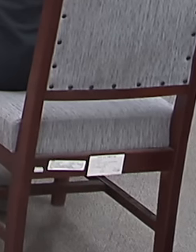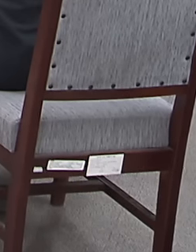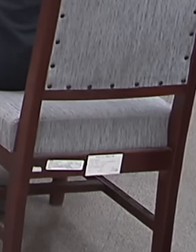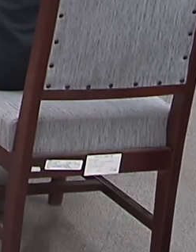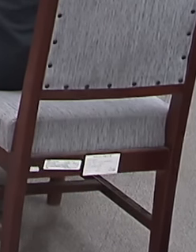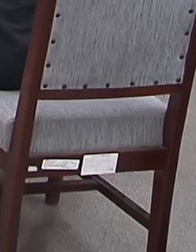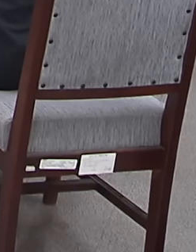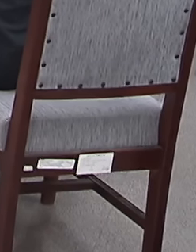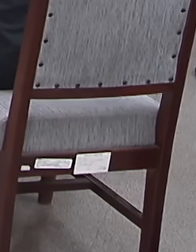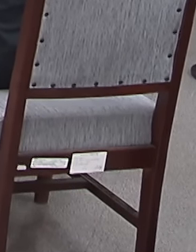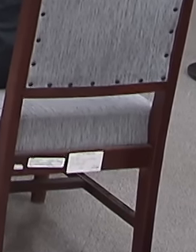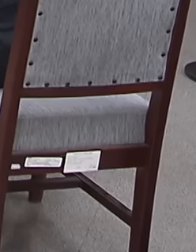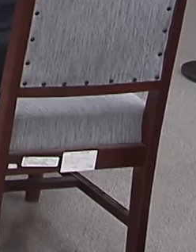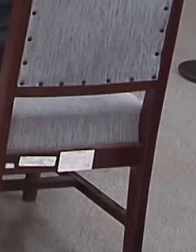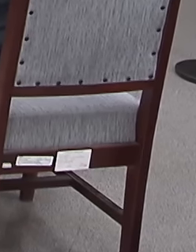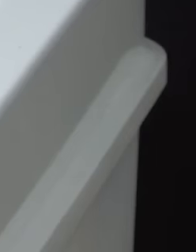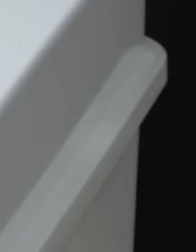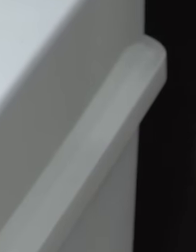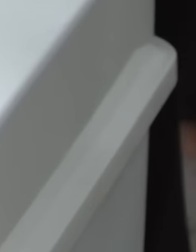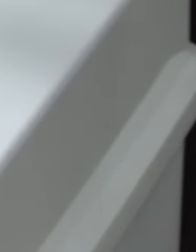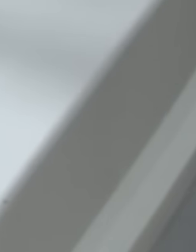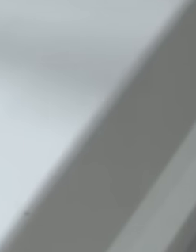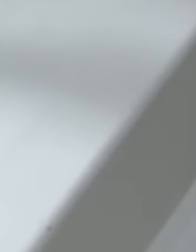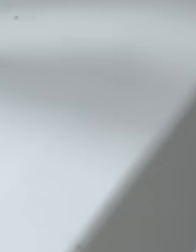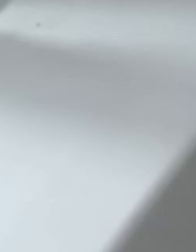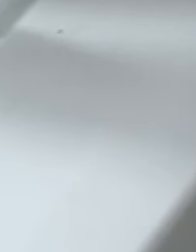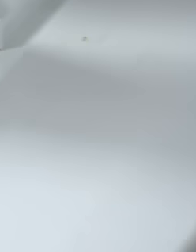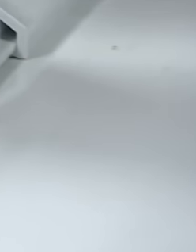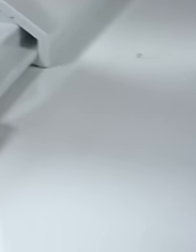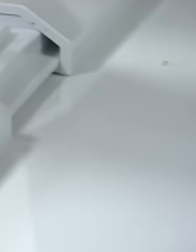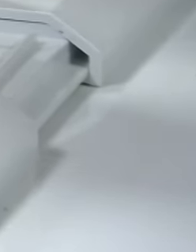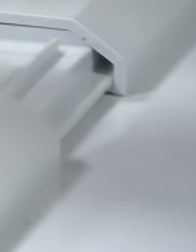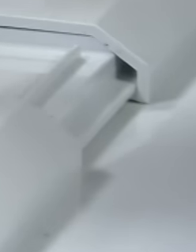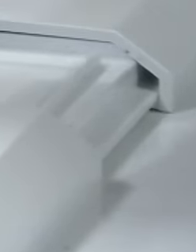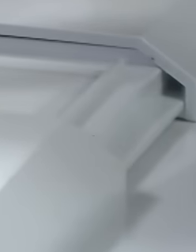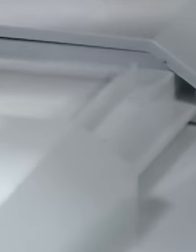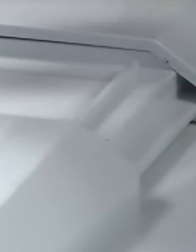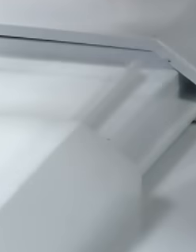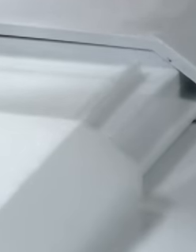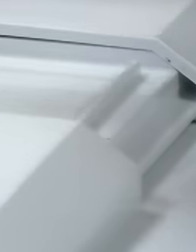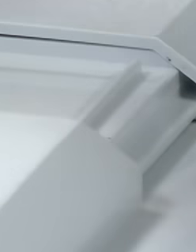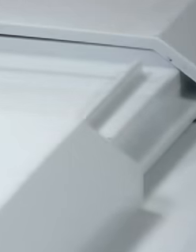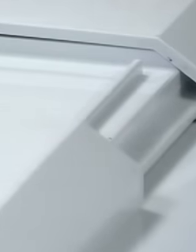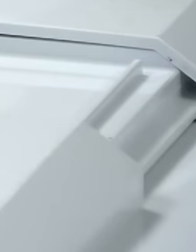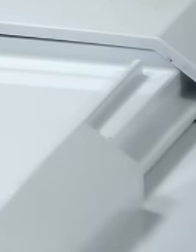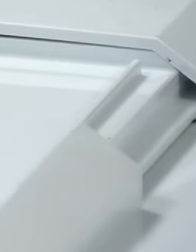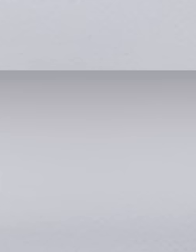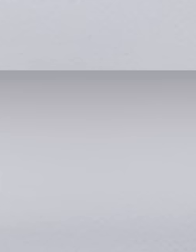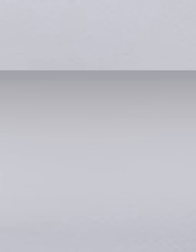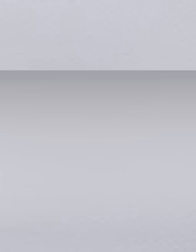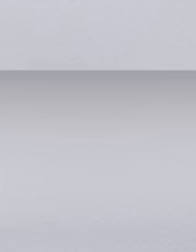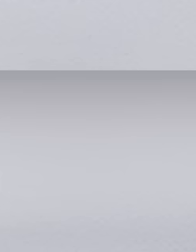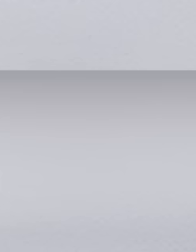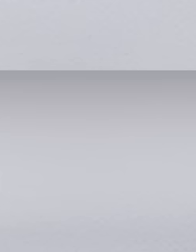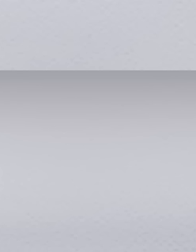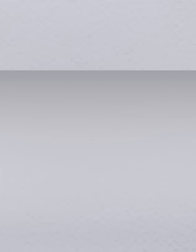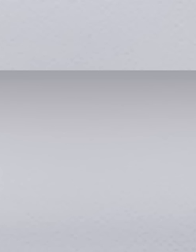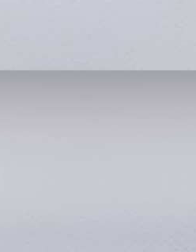오는 국회의원 선거에서 비례대표는 어정 에게 투표할지 물었습니다 더불어민주